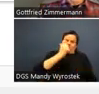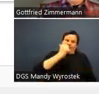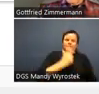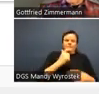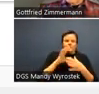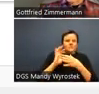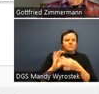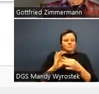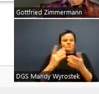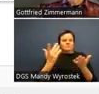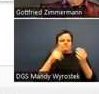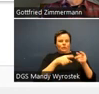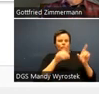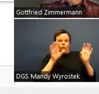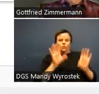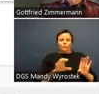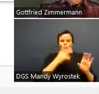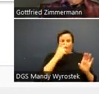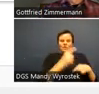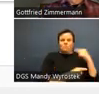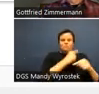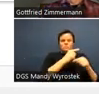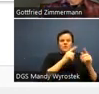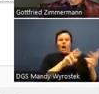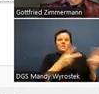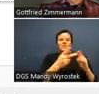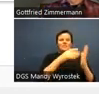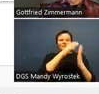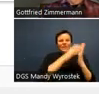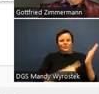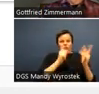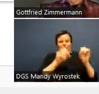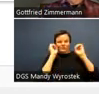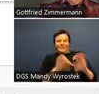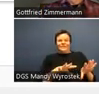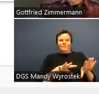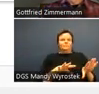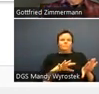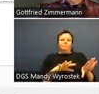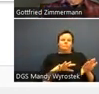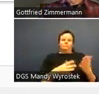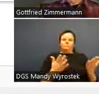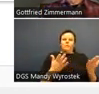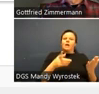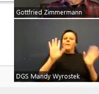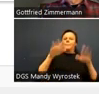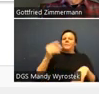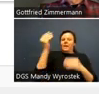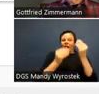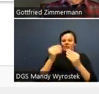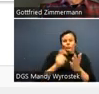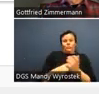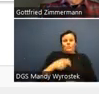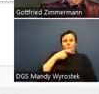Hören wir uns das einmal an. Bilder Smart Art Textfeld DocX Word Fan nach unten Taste, nach oben